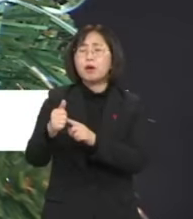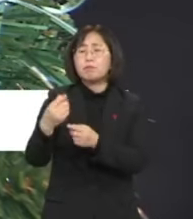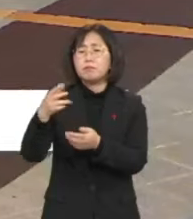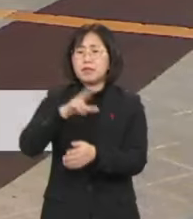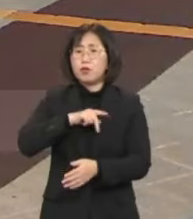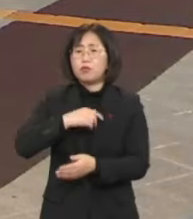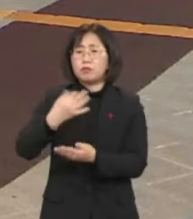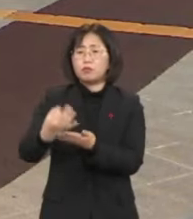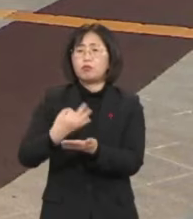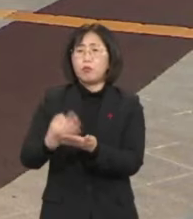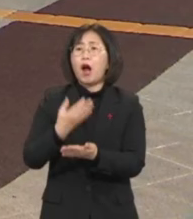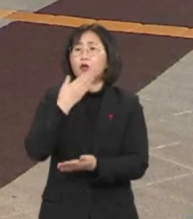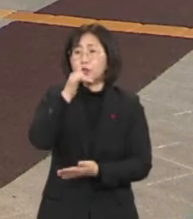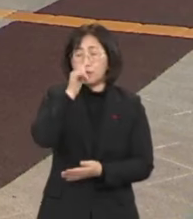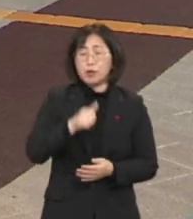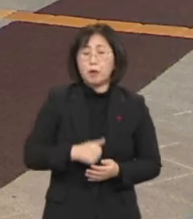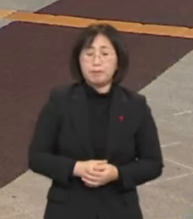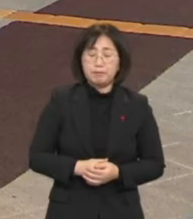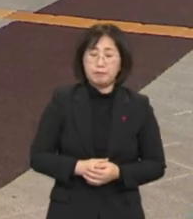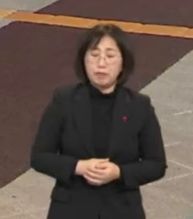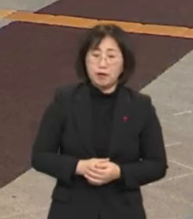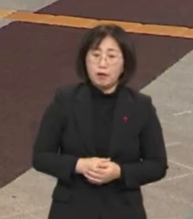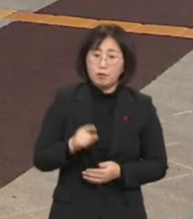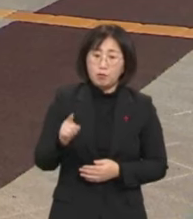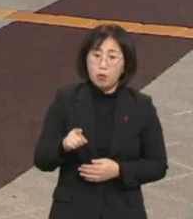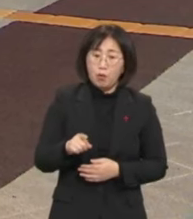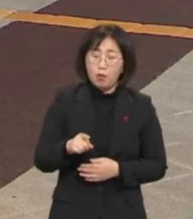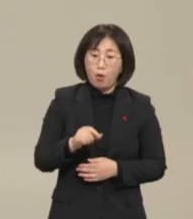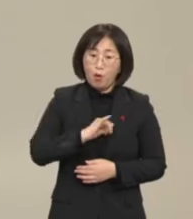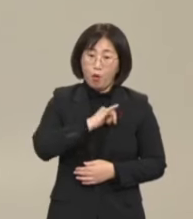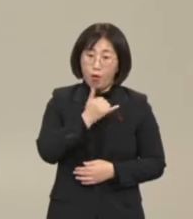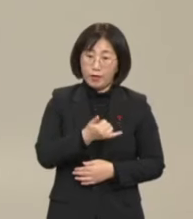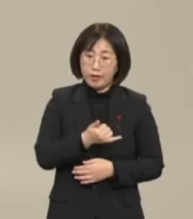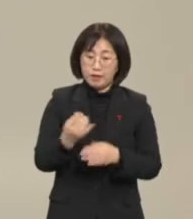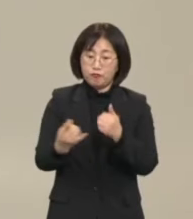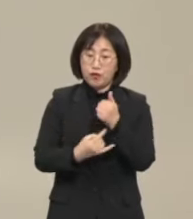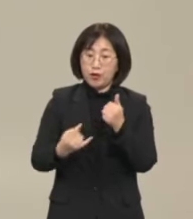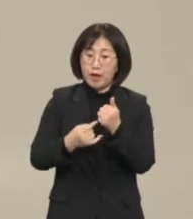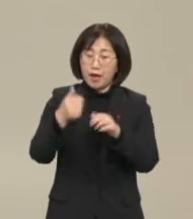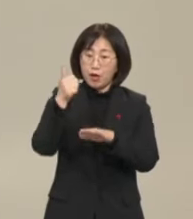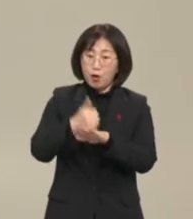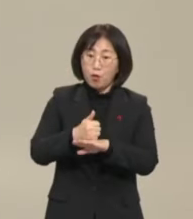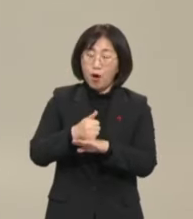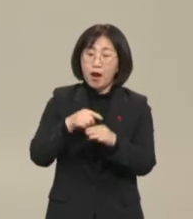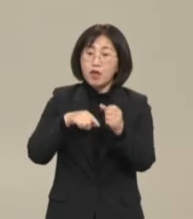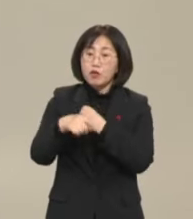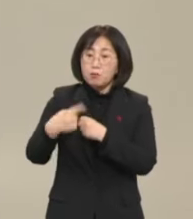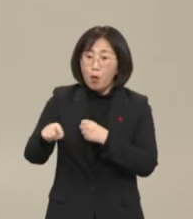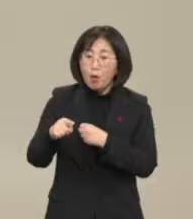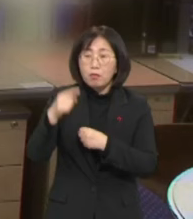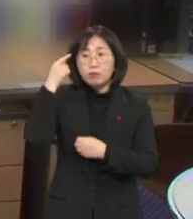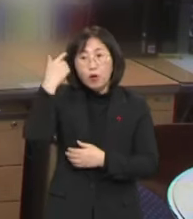거고요. 취재진은 권익위원회에 이 같은 판단 배경에 대해 물었지만 답변을 거부했습니다.